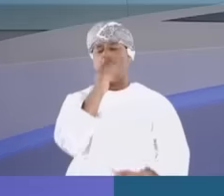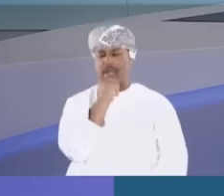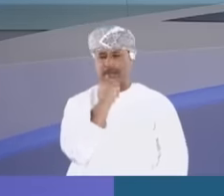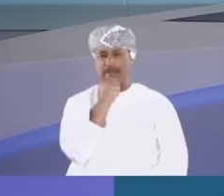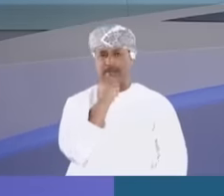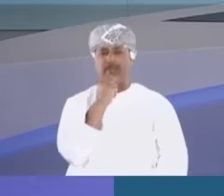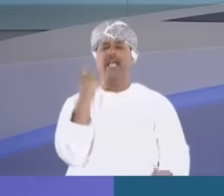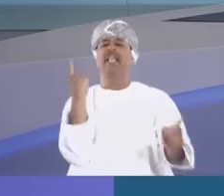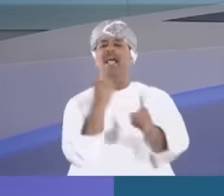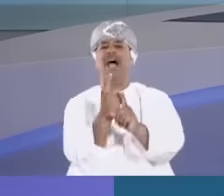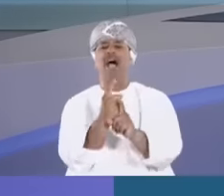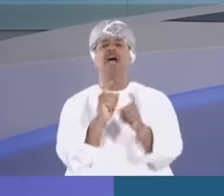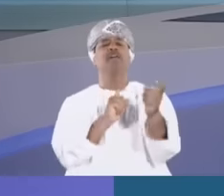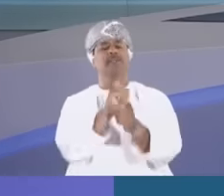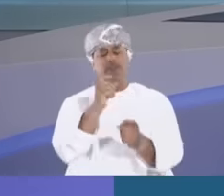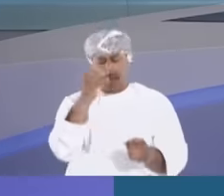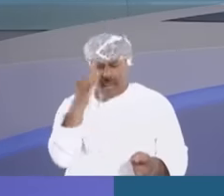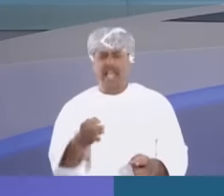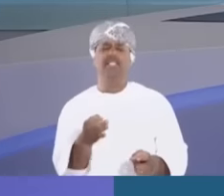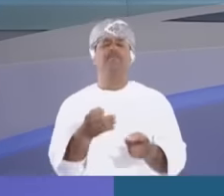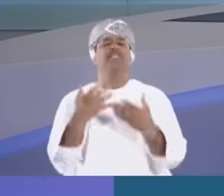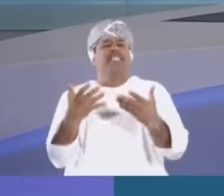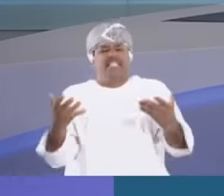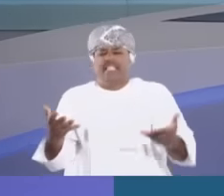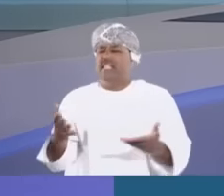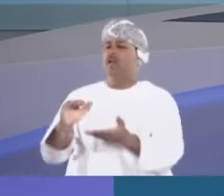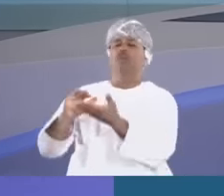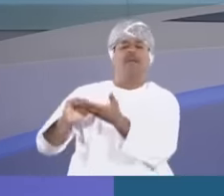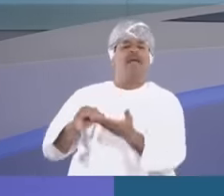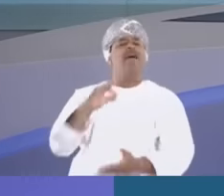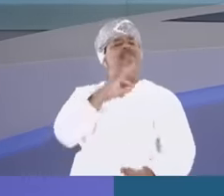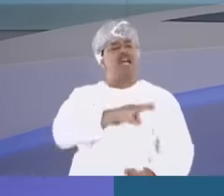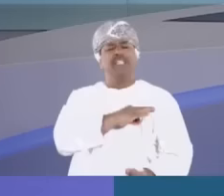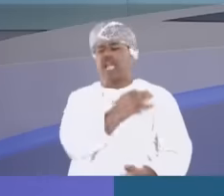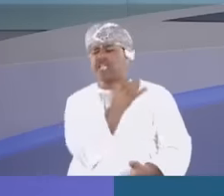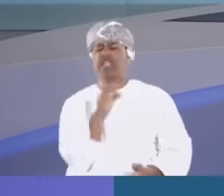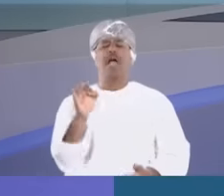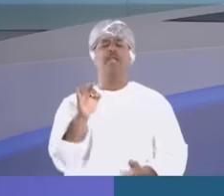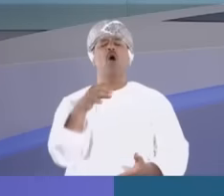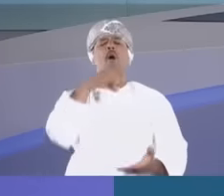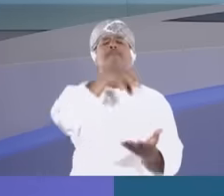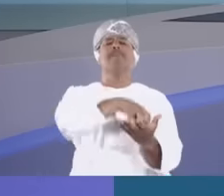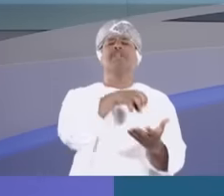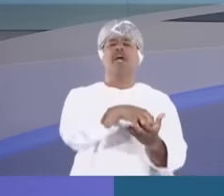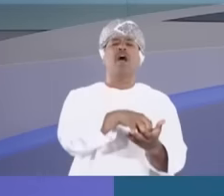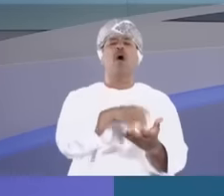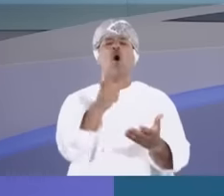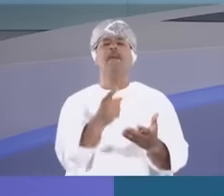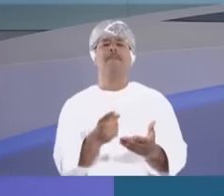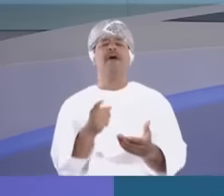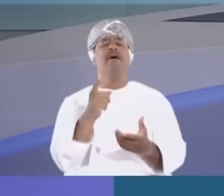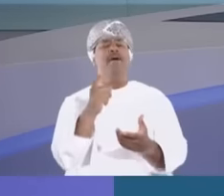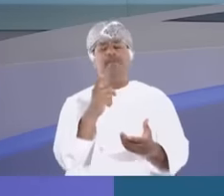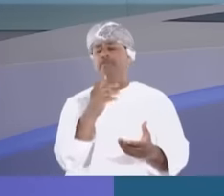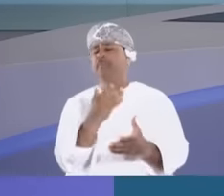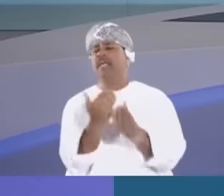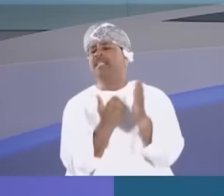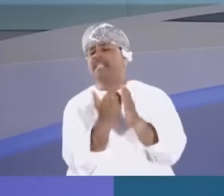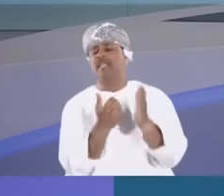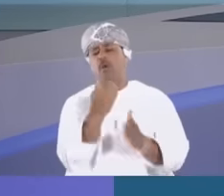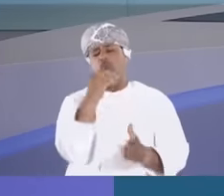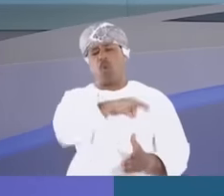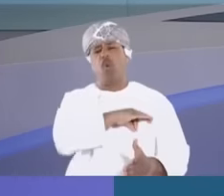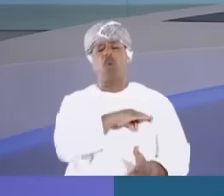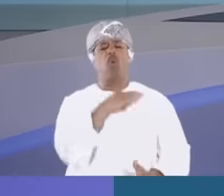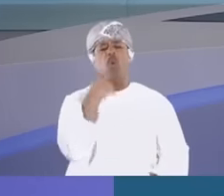ضرورة تسهيل إجراءات المستثمرين والاستفادة القصوى بجعلها منطقة واعدة رافدة للاقتصاد